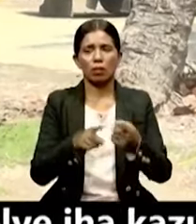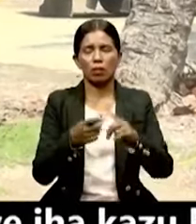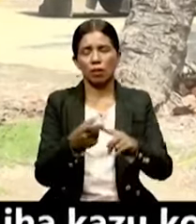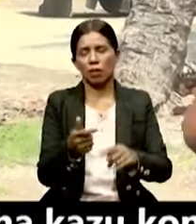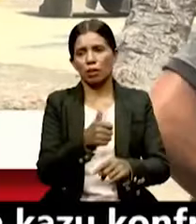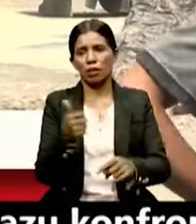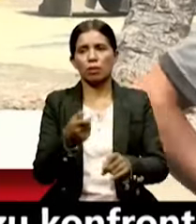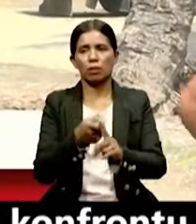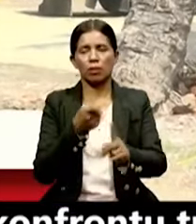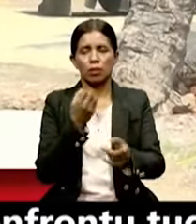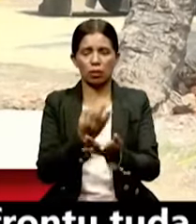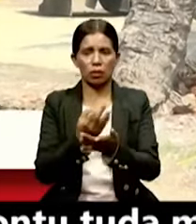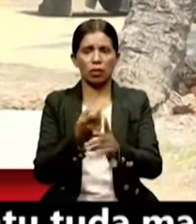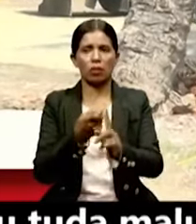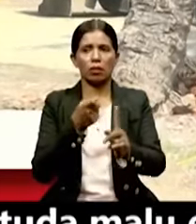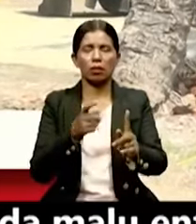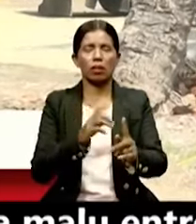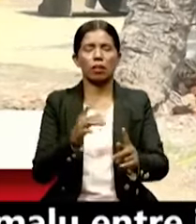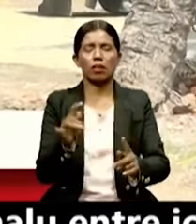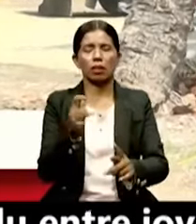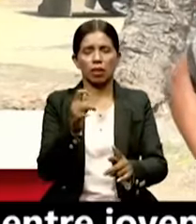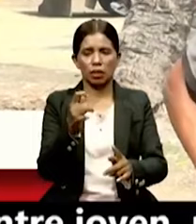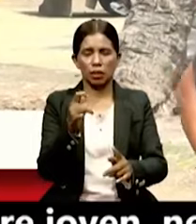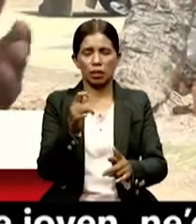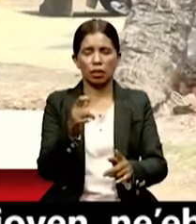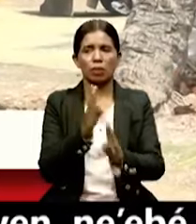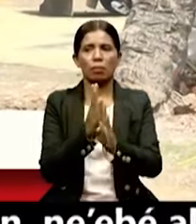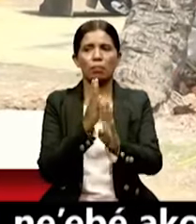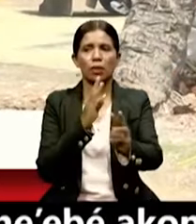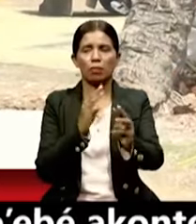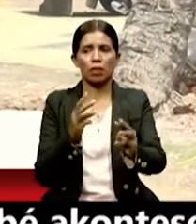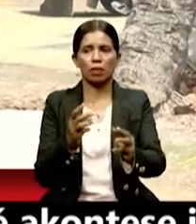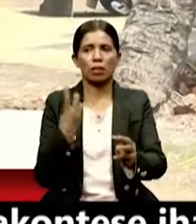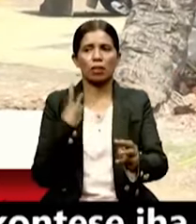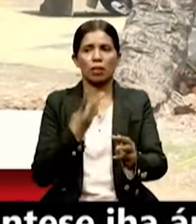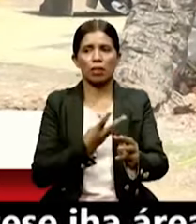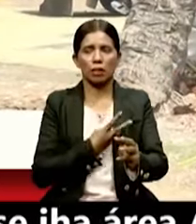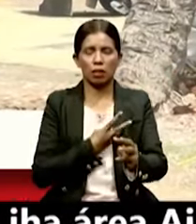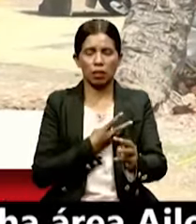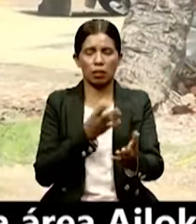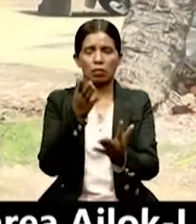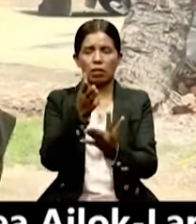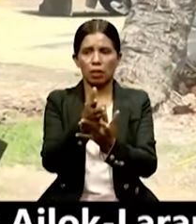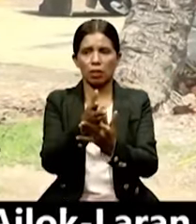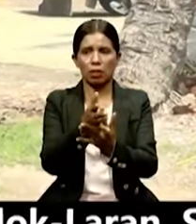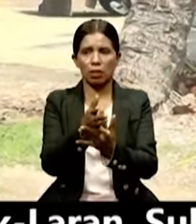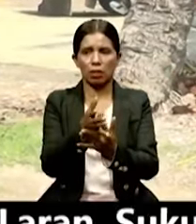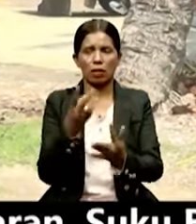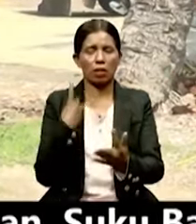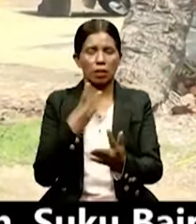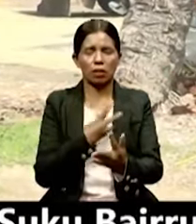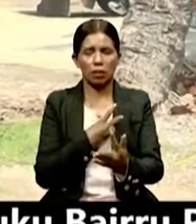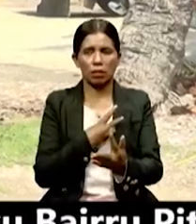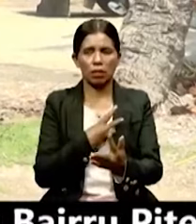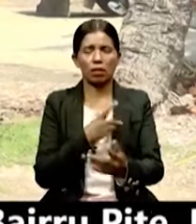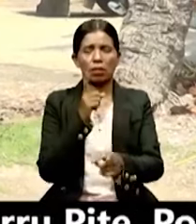husi rendimentu husi taksi ho mikrolet preocupa tebe satu-satu mba aminia be pasajeru sene ba Mai